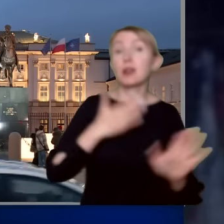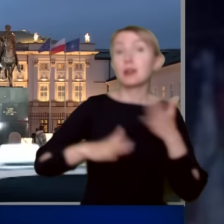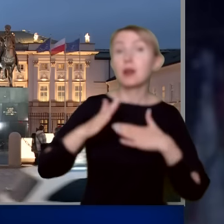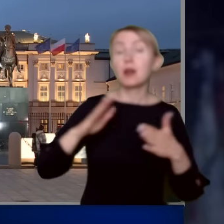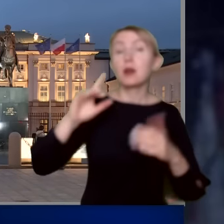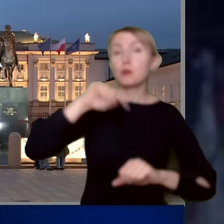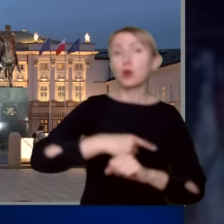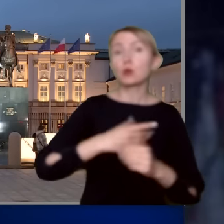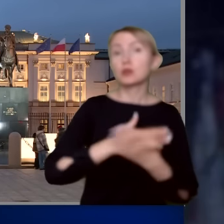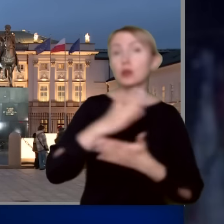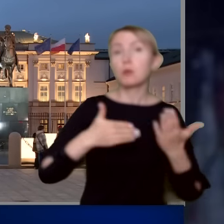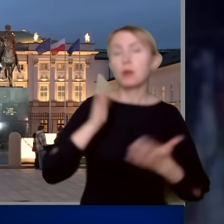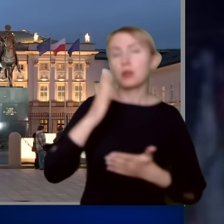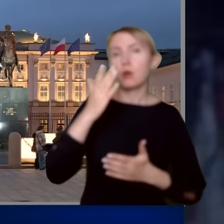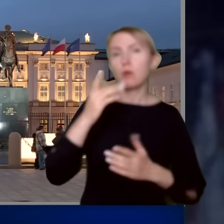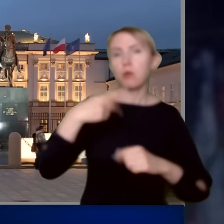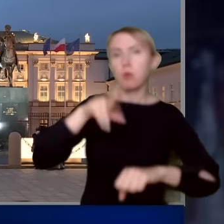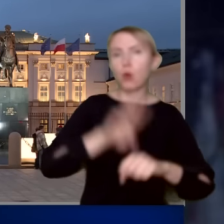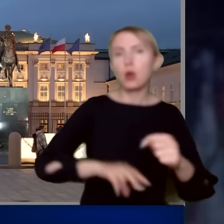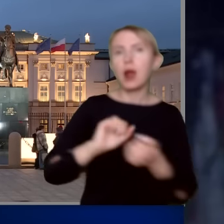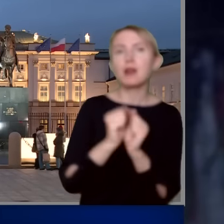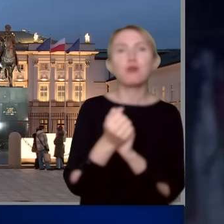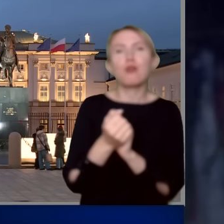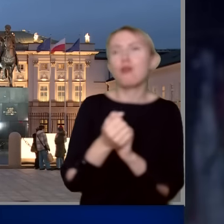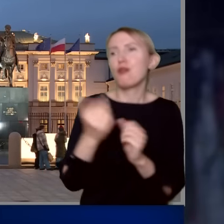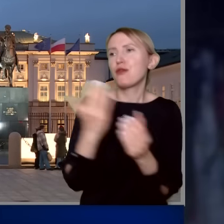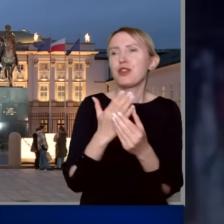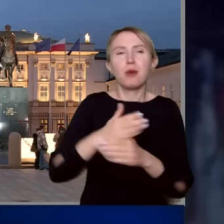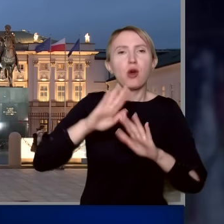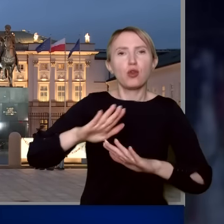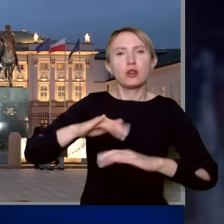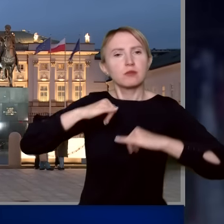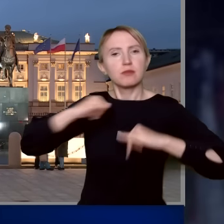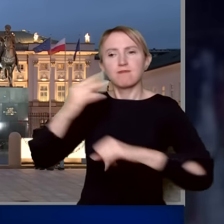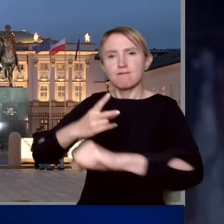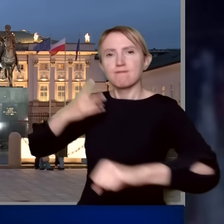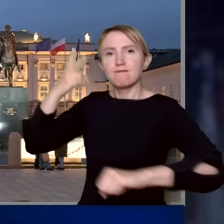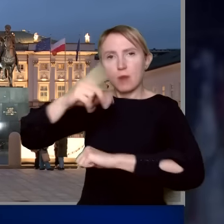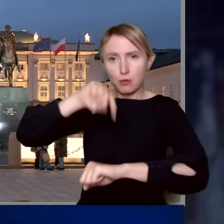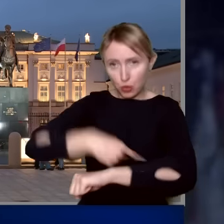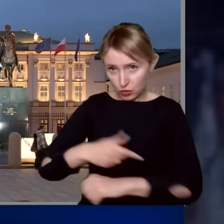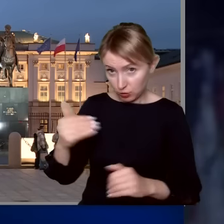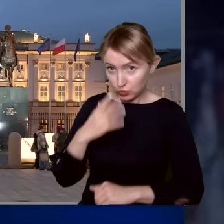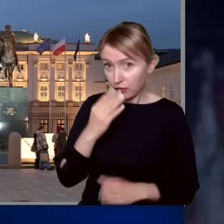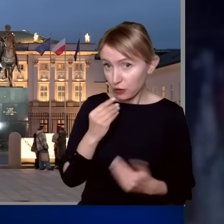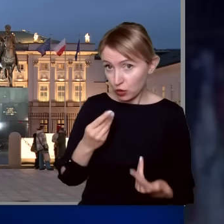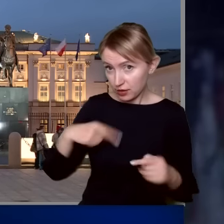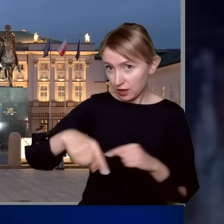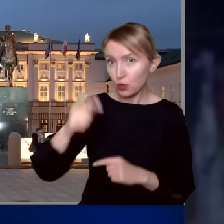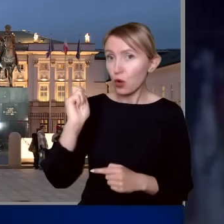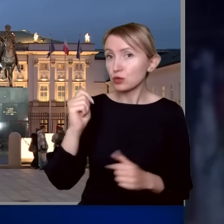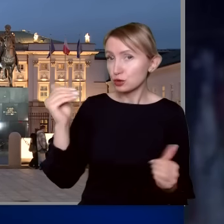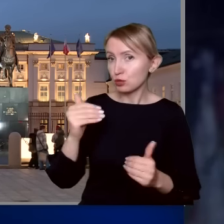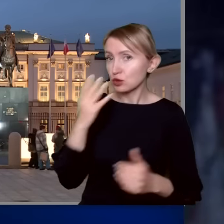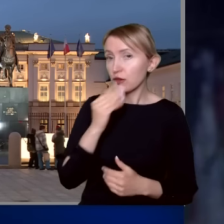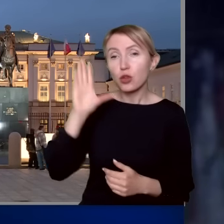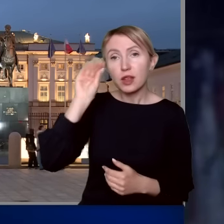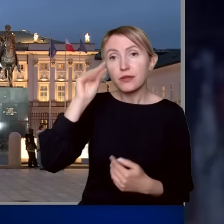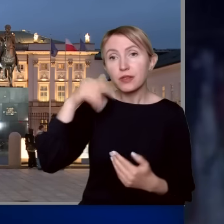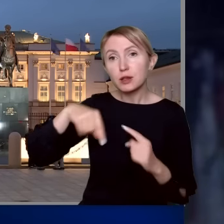się policjanci albo jakaś firma ochroniarska i będzie siłowo przejmować prokuraturę. To może tak wyglądać najbliższe godziny, najbliższy wieczór?